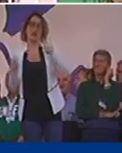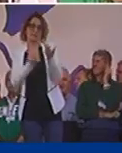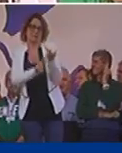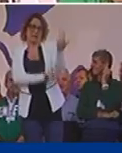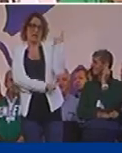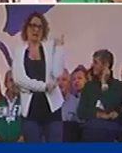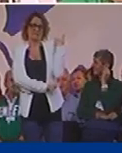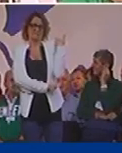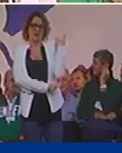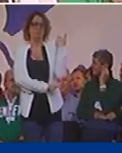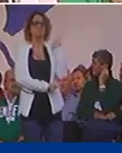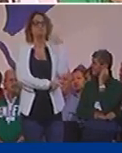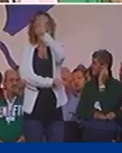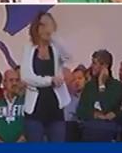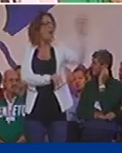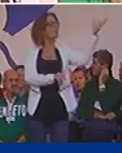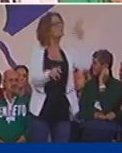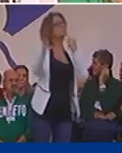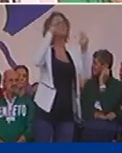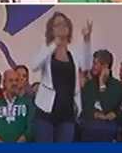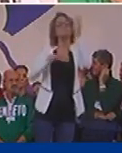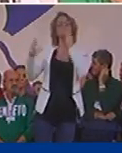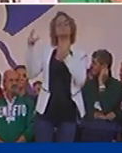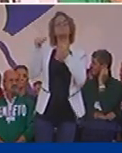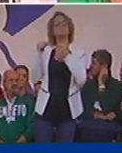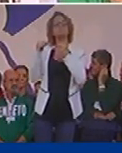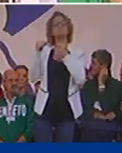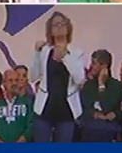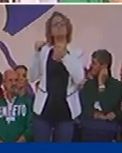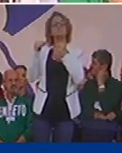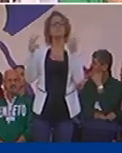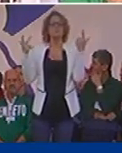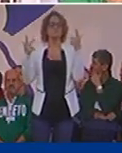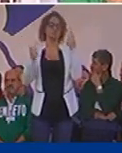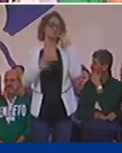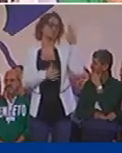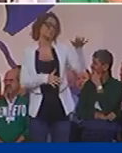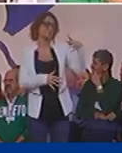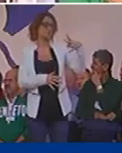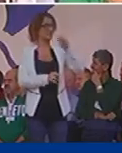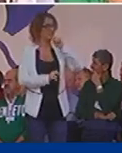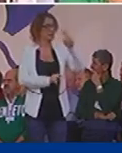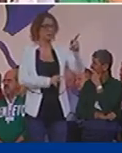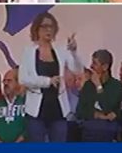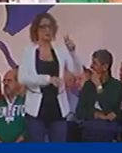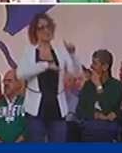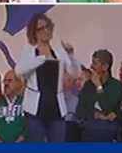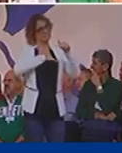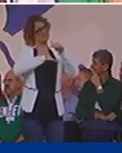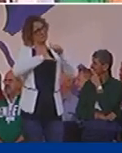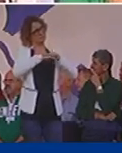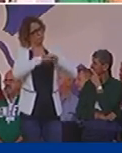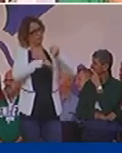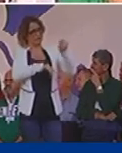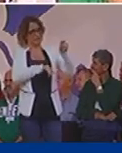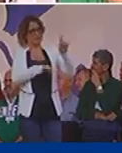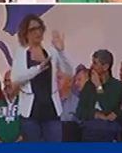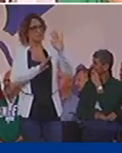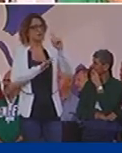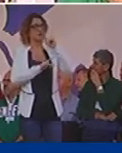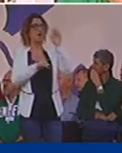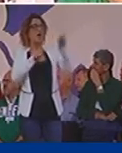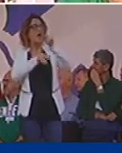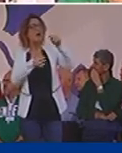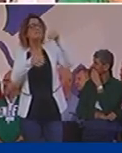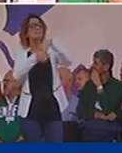fa. Qualcuno mi diceva, "Però Matteo sì prudente, ci sono le elezioni europee. Io sono